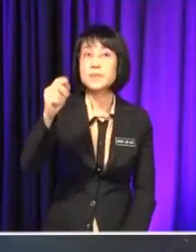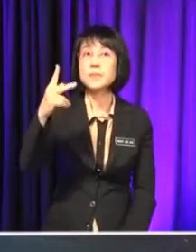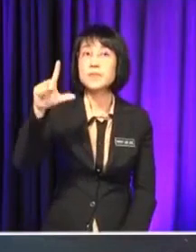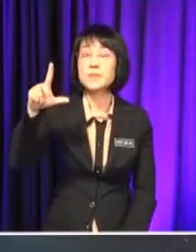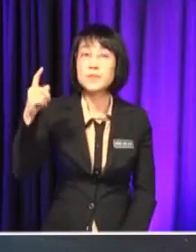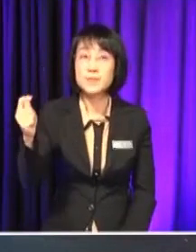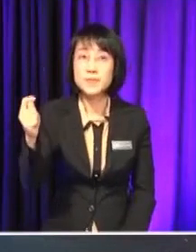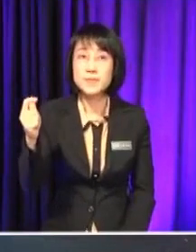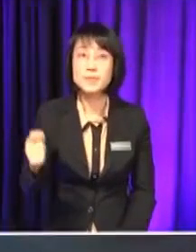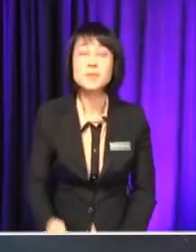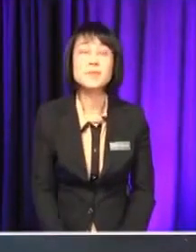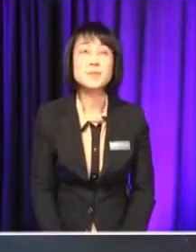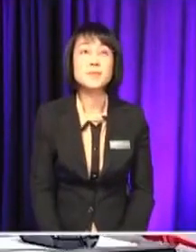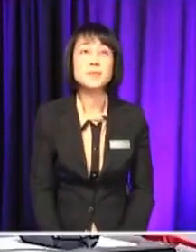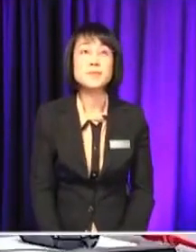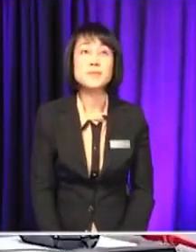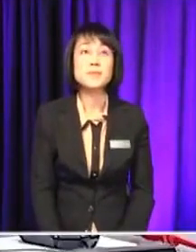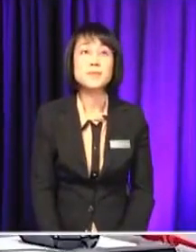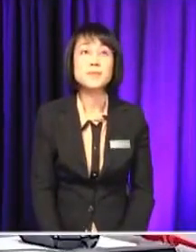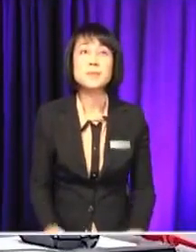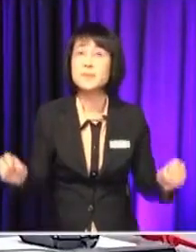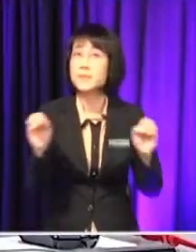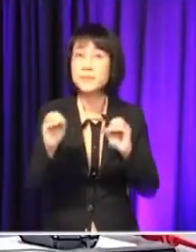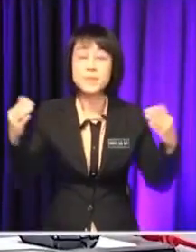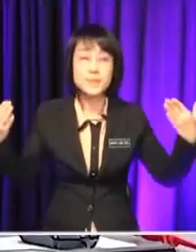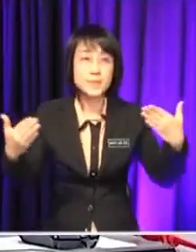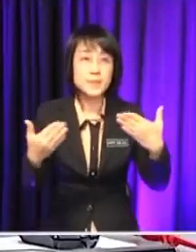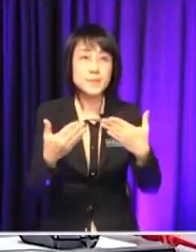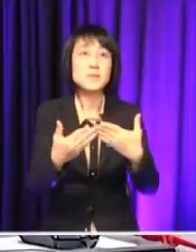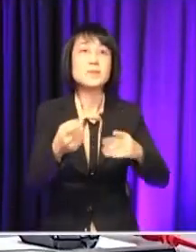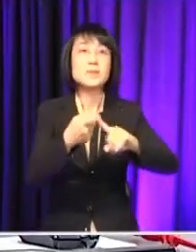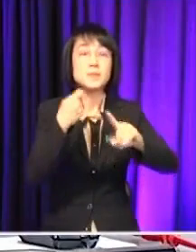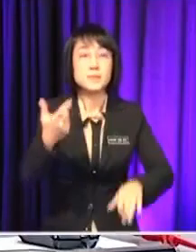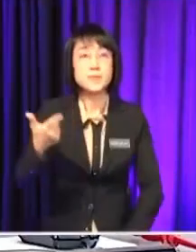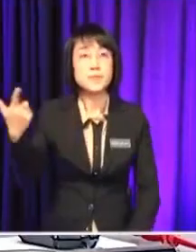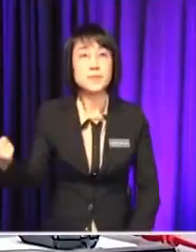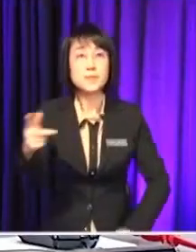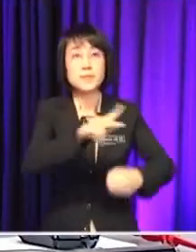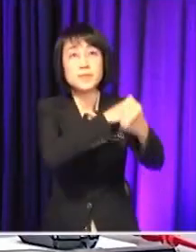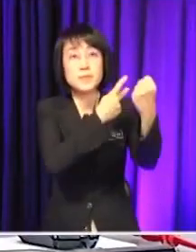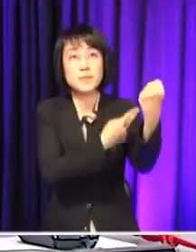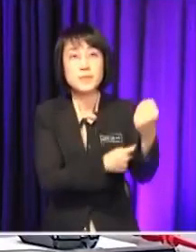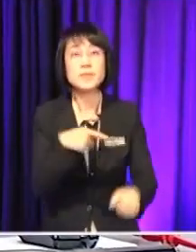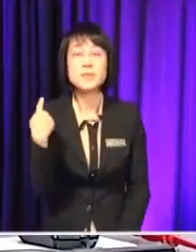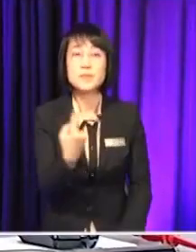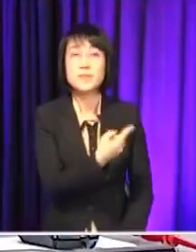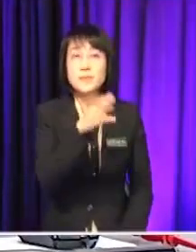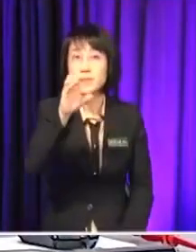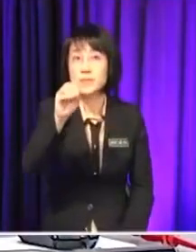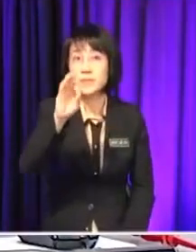eee tiada sambungan daripada bakalan kuasa jadi kita ke off